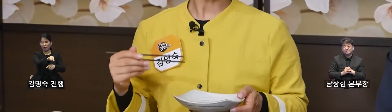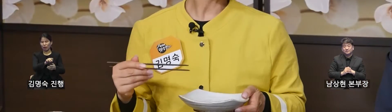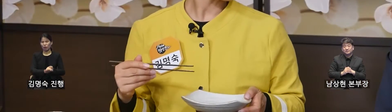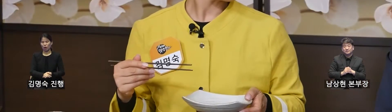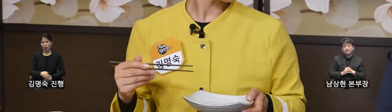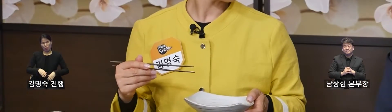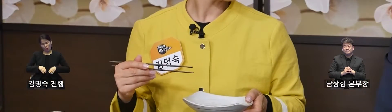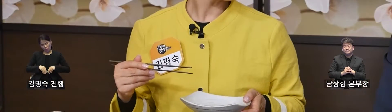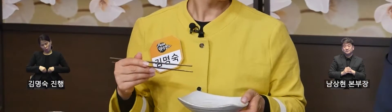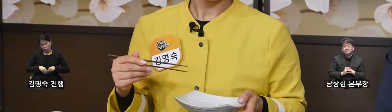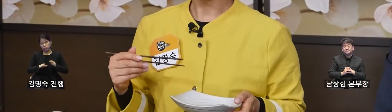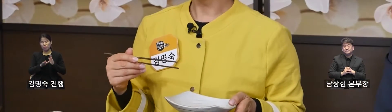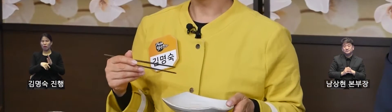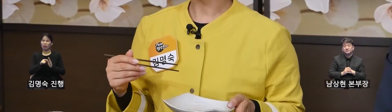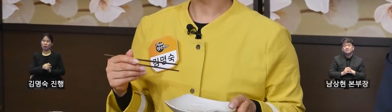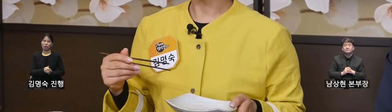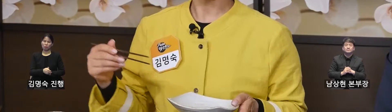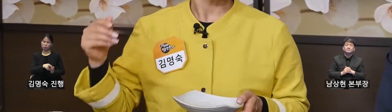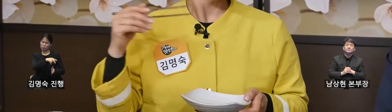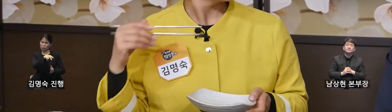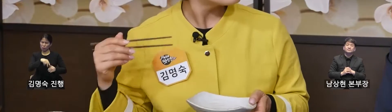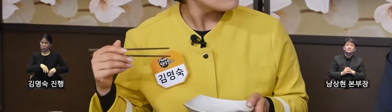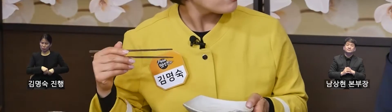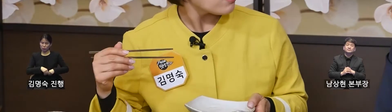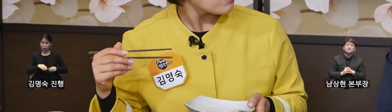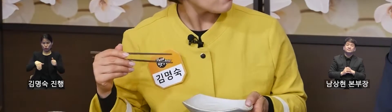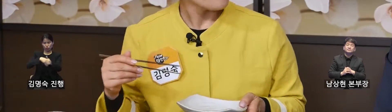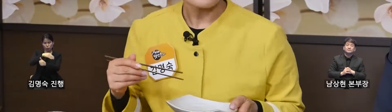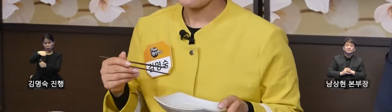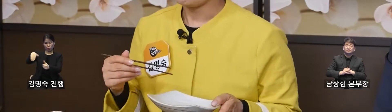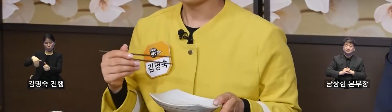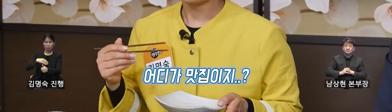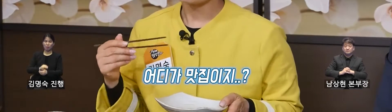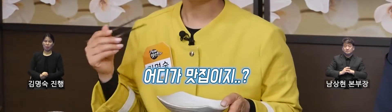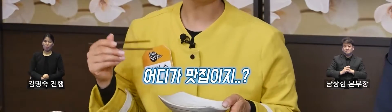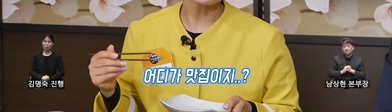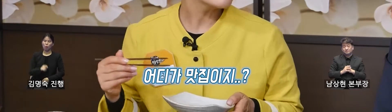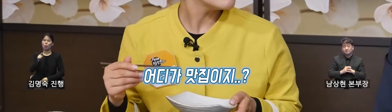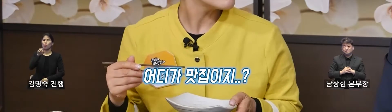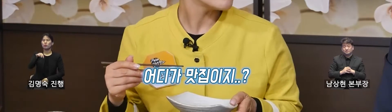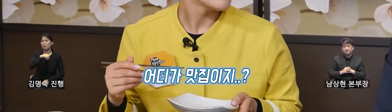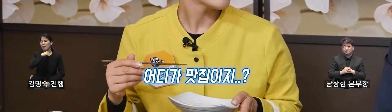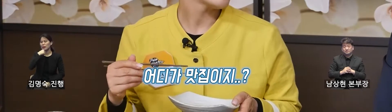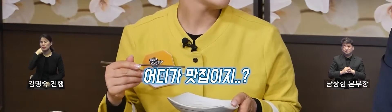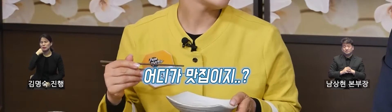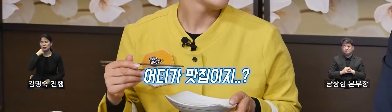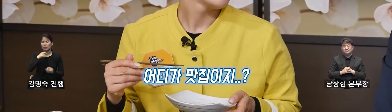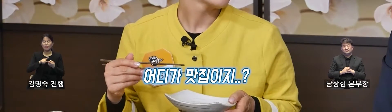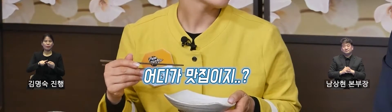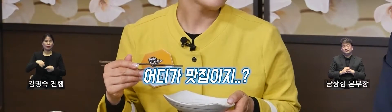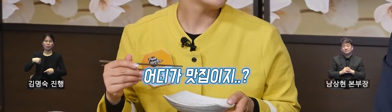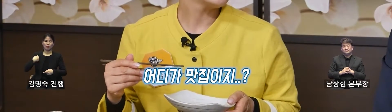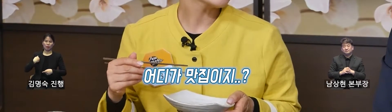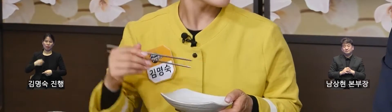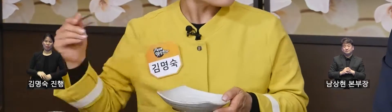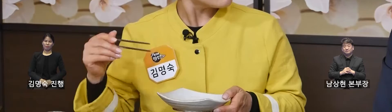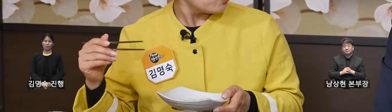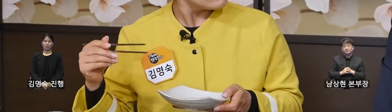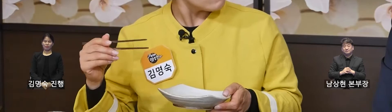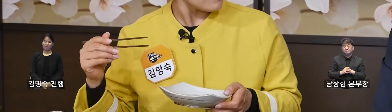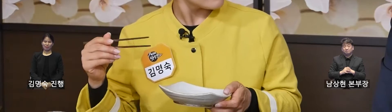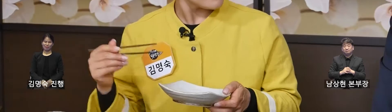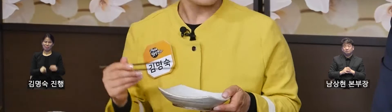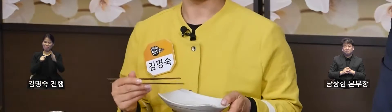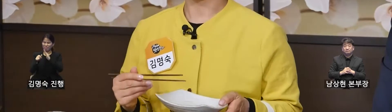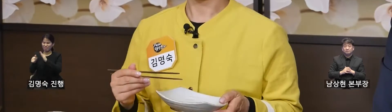나서 출출하면 아, 뭘 먹고 싶은데 사실 이 주변에 어디가 맛있는지 저희들이 그걸 잘 모르니까 그렇죠. 선뜻